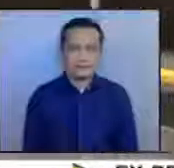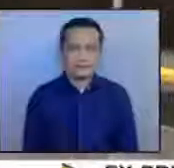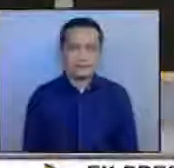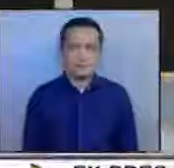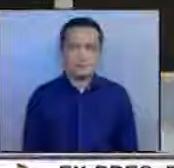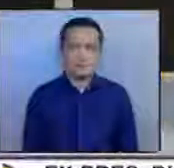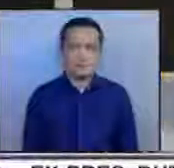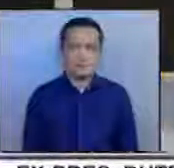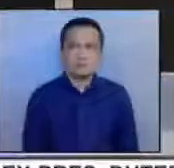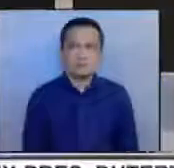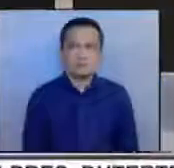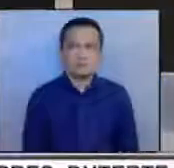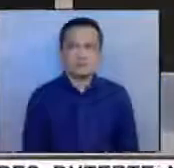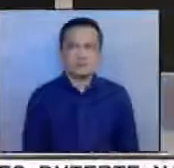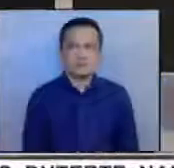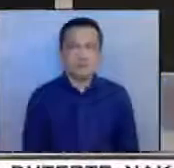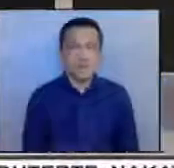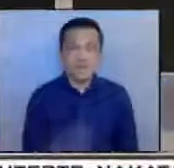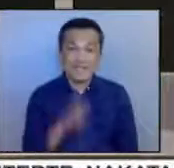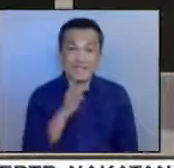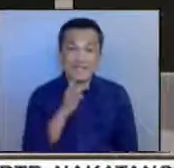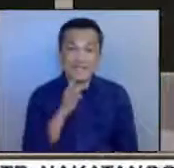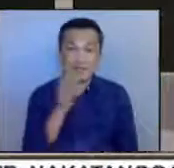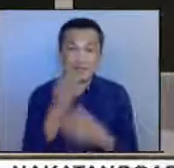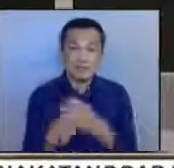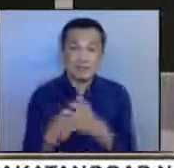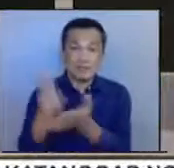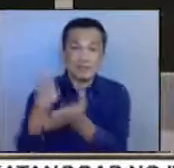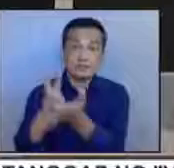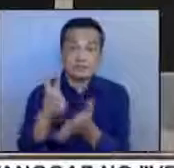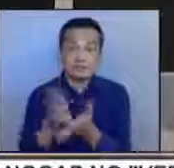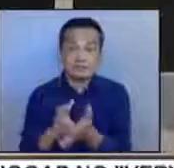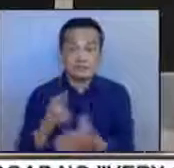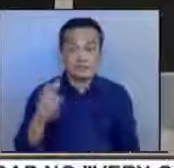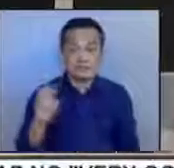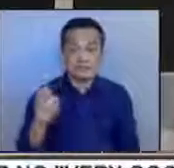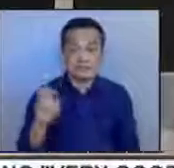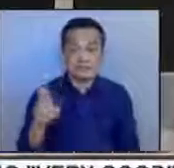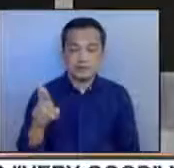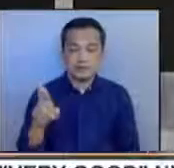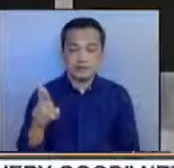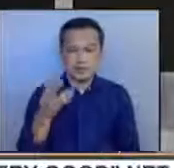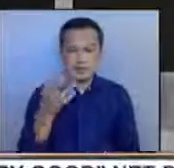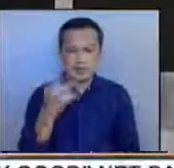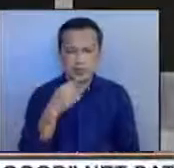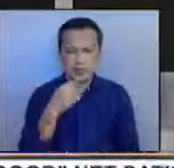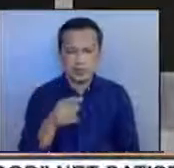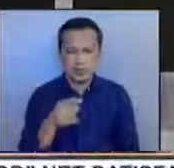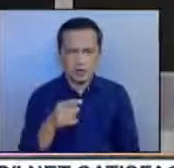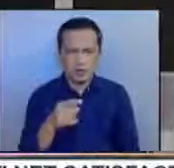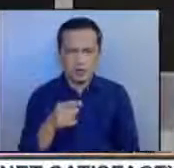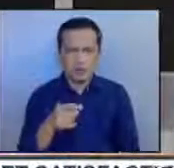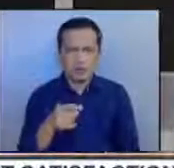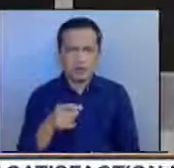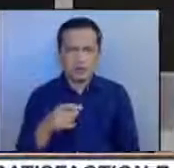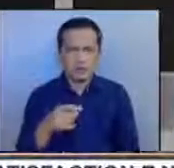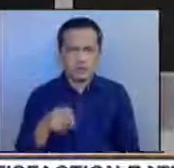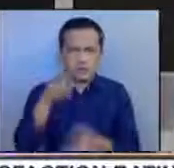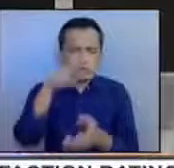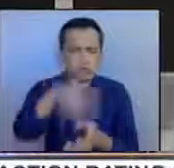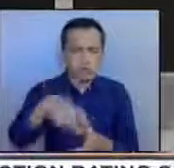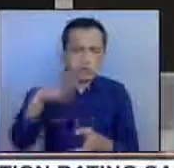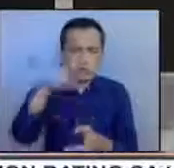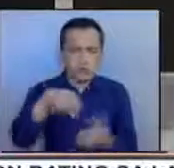Mawawalan po ng tubig ang ilang lugar sa Metro Manila matapos tamaan ng backhoe ang tubo ng tubig sa Puresa, Maynila.